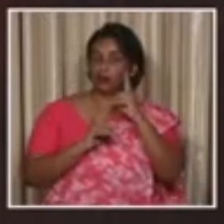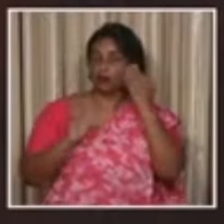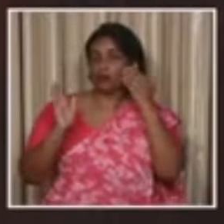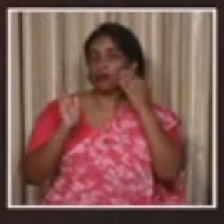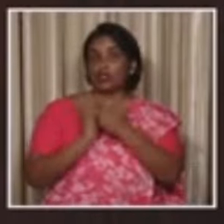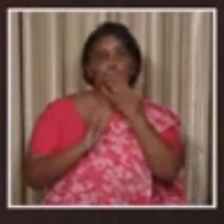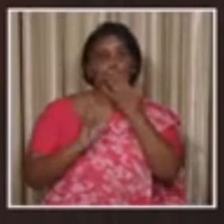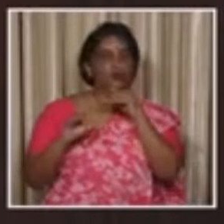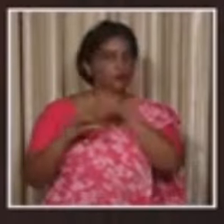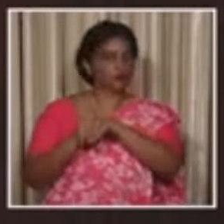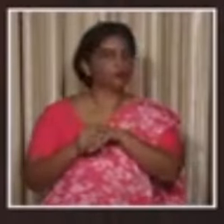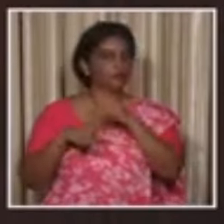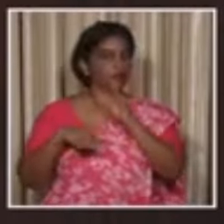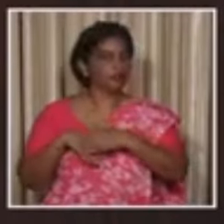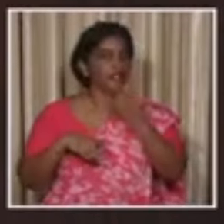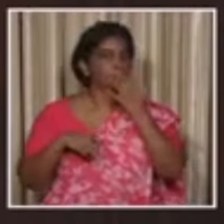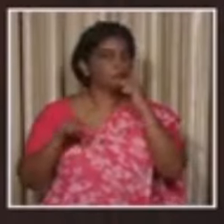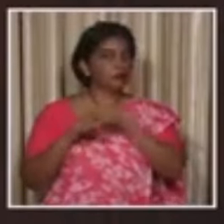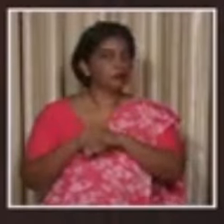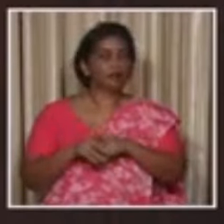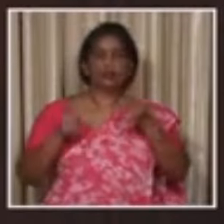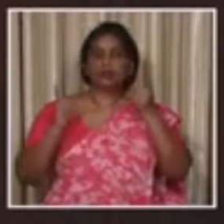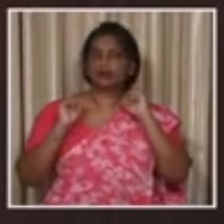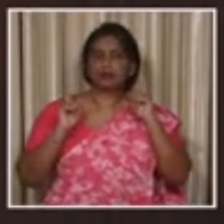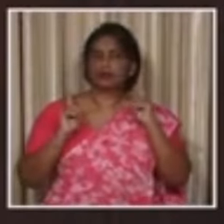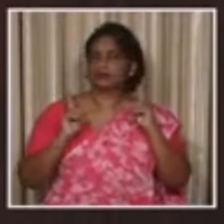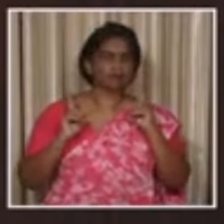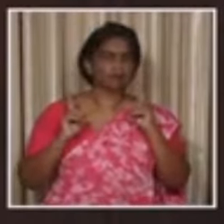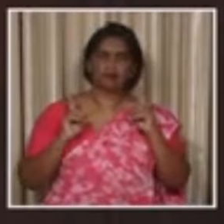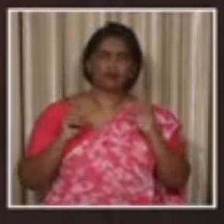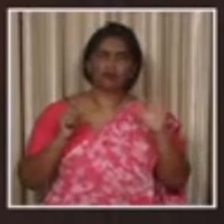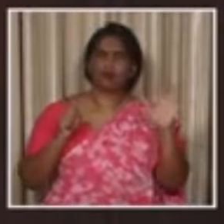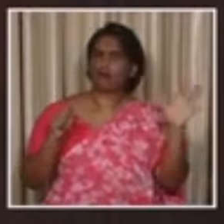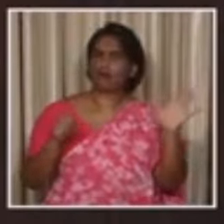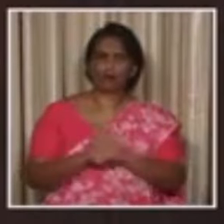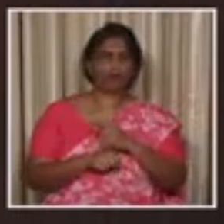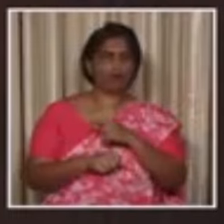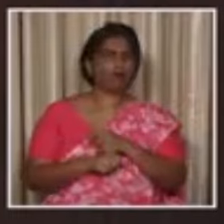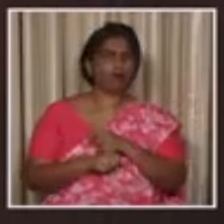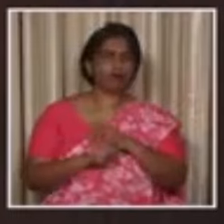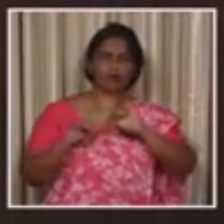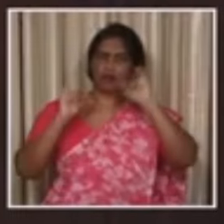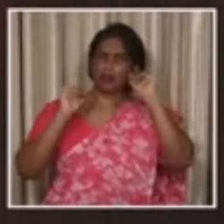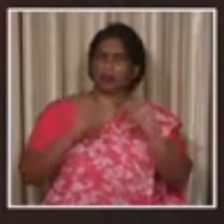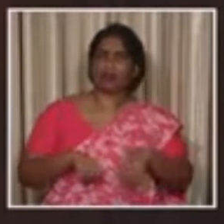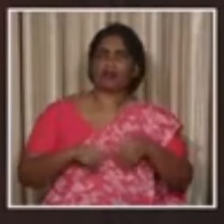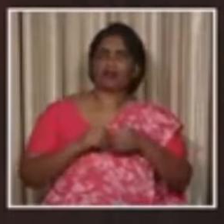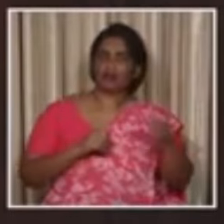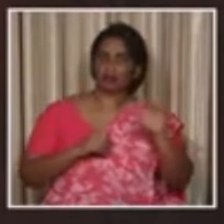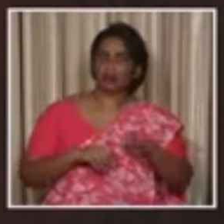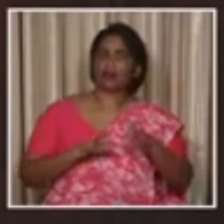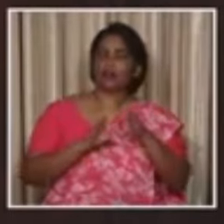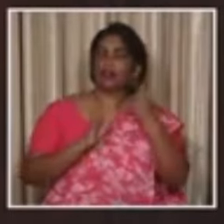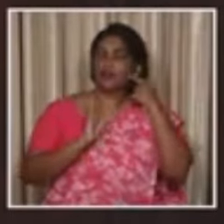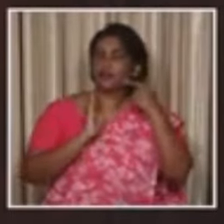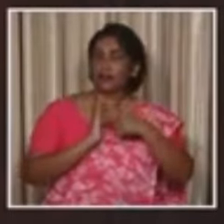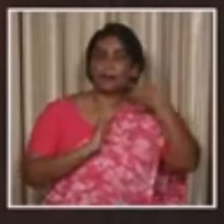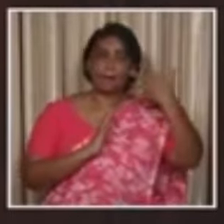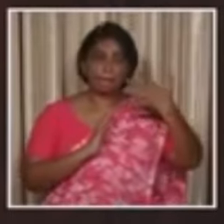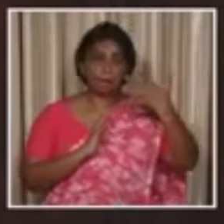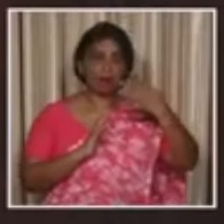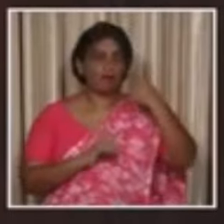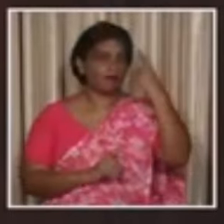ඕනේ පාසලේදී. පාසල්වල අද වෙනකොට ක්‍රීඩාව සම්පූර්ණයෙන්ම අතහැර දාන තත්ත්වෙට පත් වෙලා. මේ ශිෂ්‍යත්ව විභාගයේ කියන